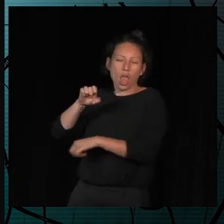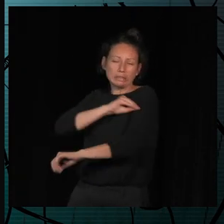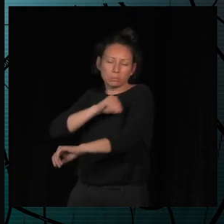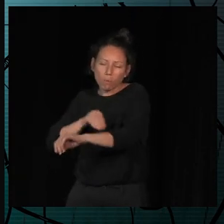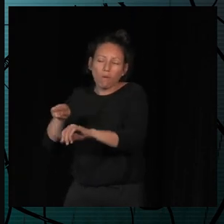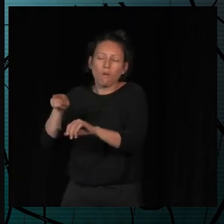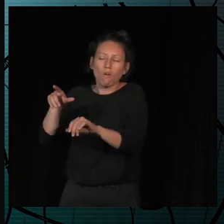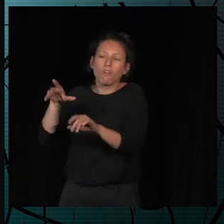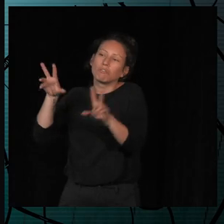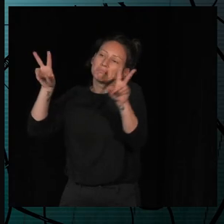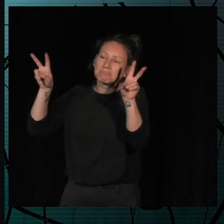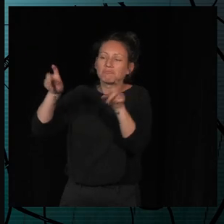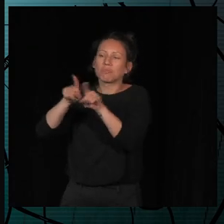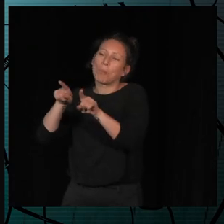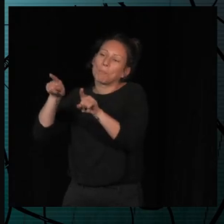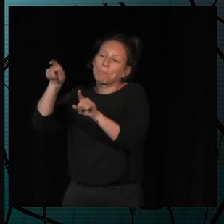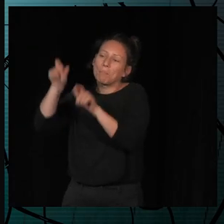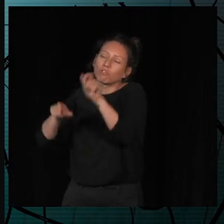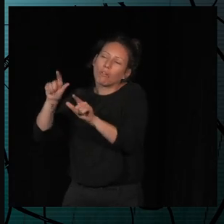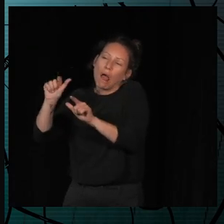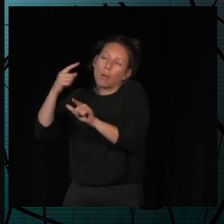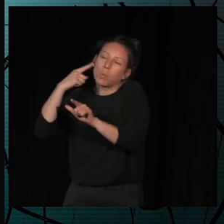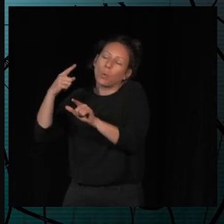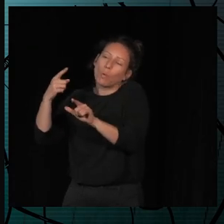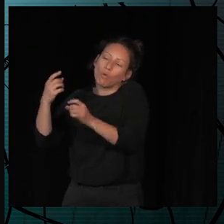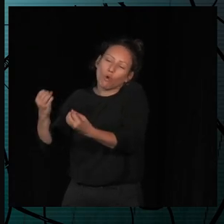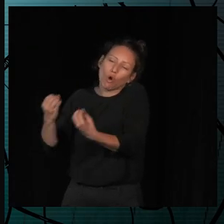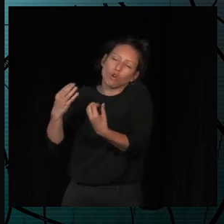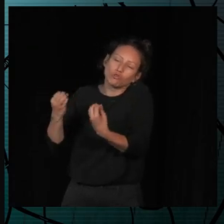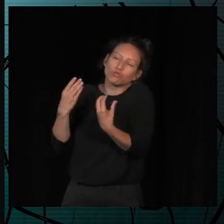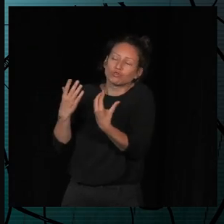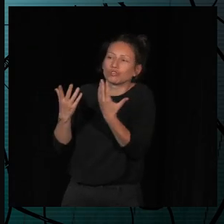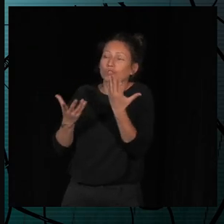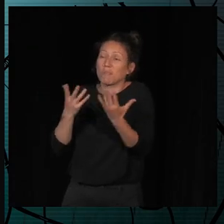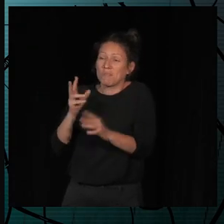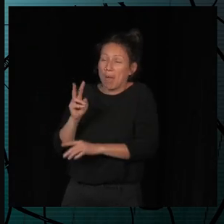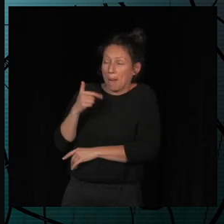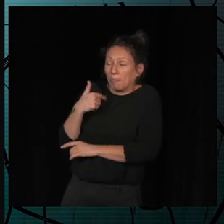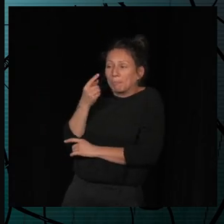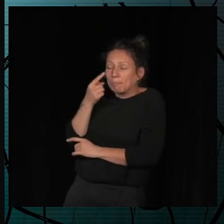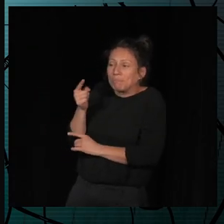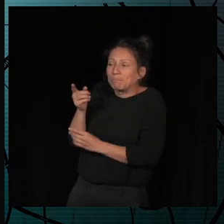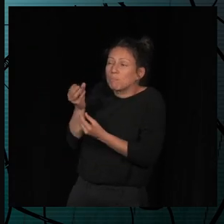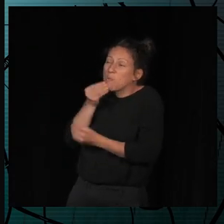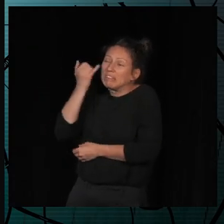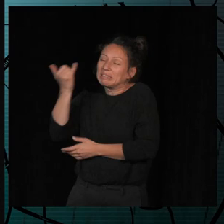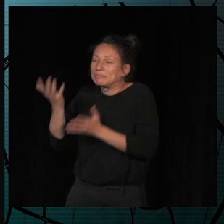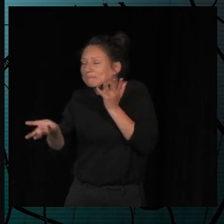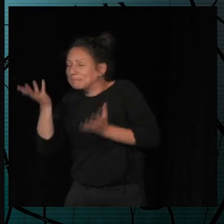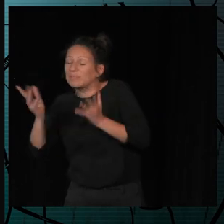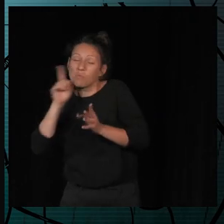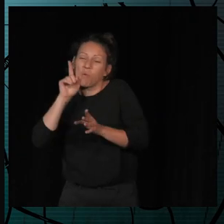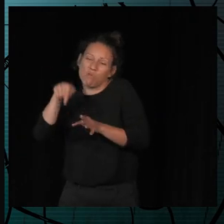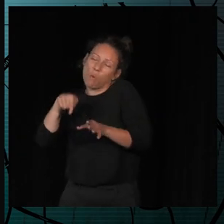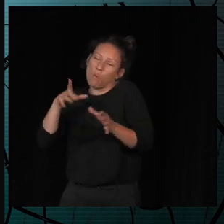que bon je je je suis pas sûr que ce soit forcément une bonne idée puis faut quand même conjuguer tout ça avec la scolarité ça peut